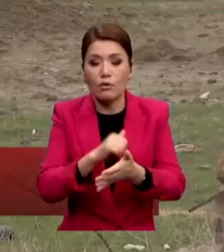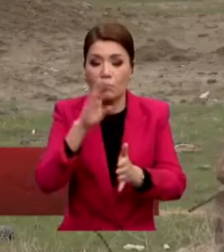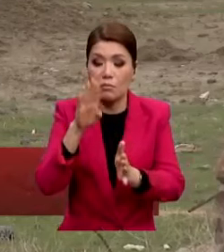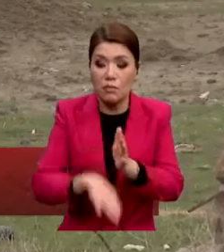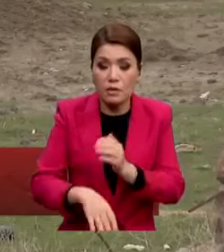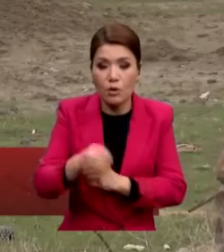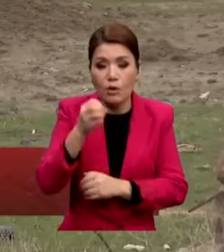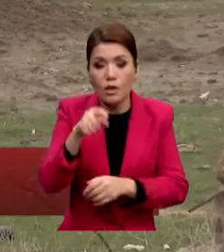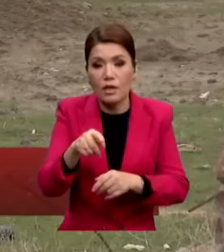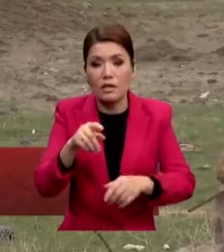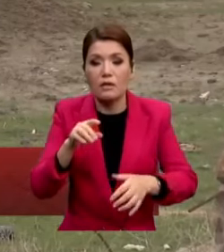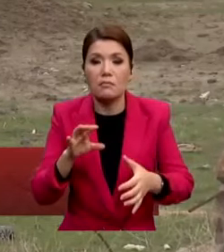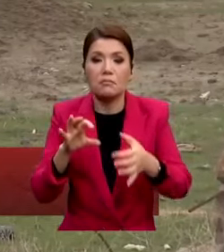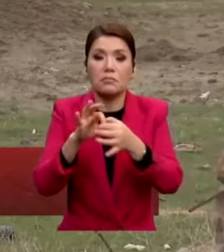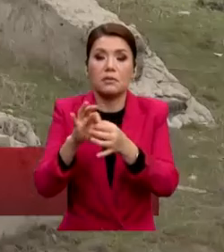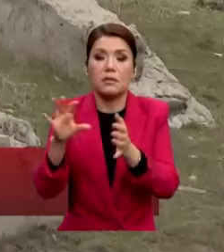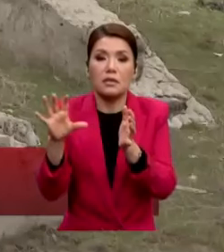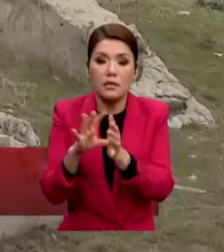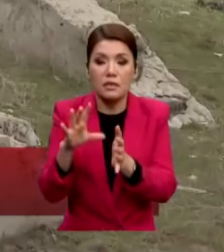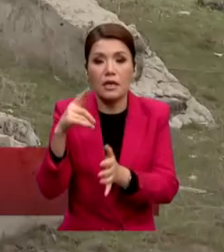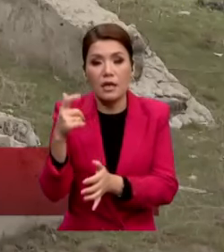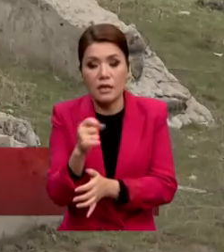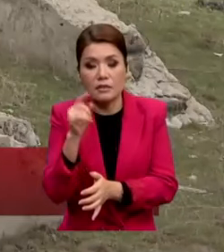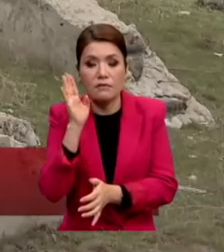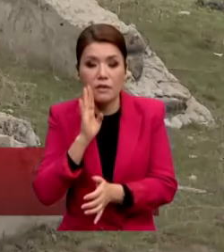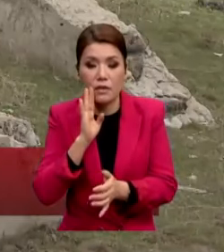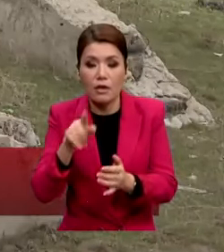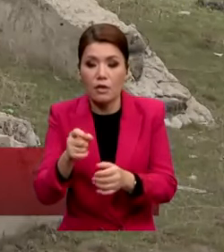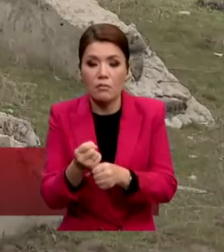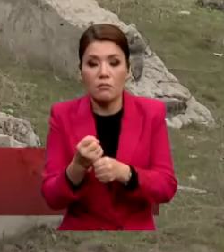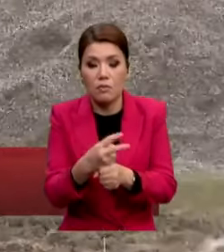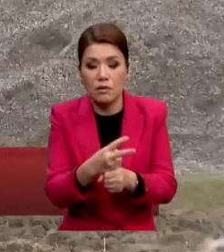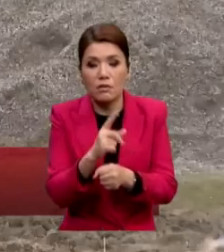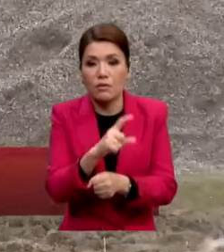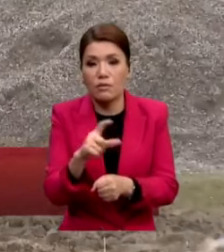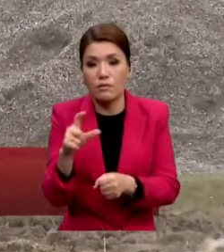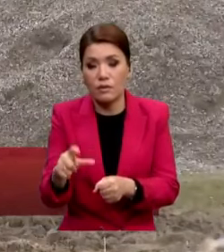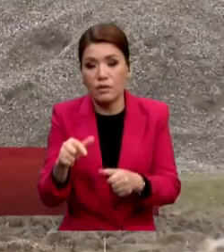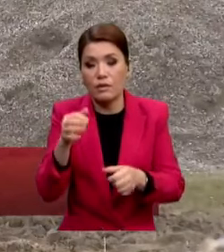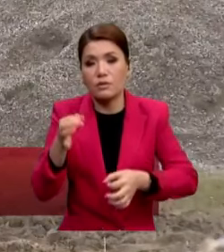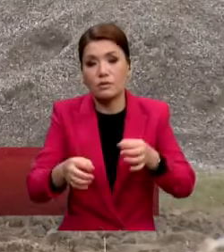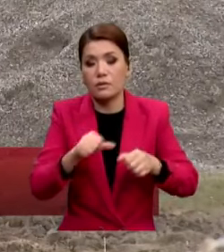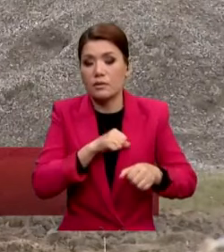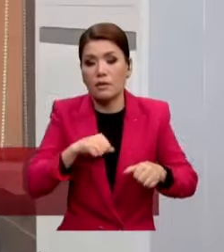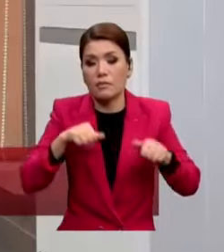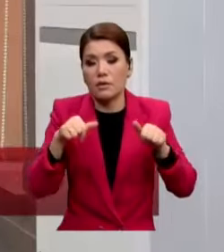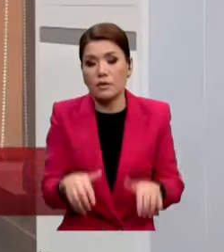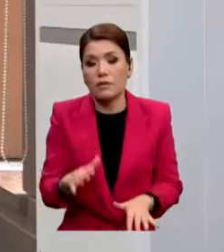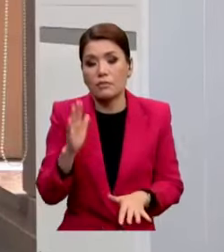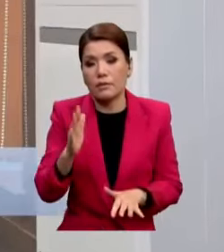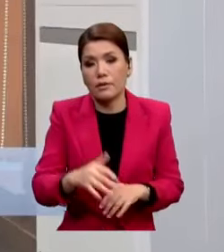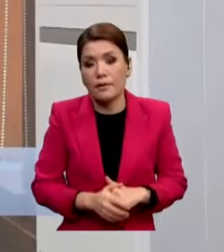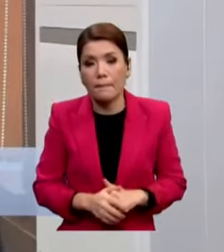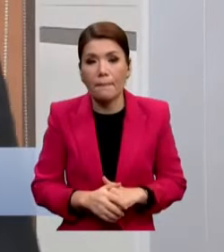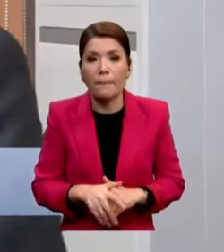как-то умудрились подключиться к электричеству, газу и воде. Выселять ли из таких домов людей, будет решать суд. Будем через суд